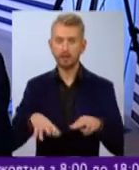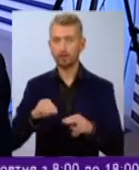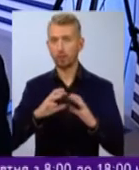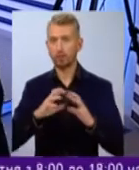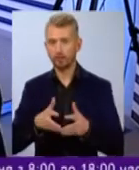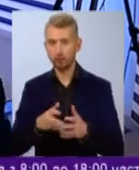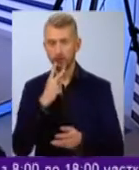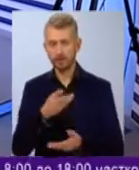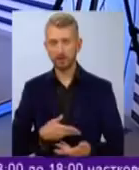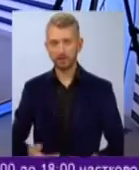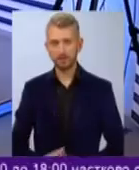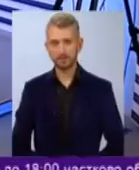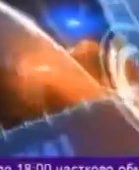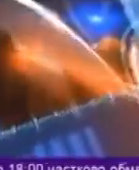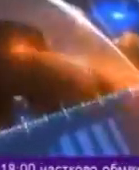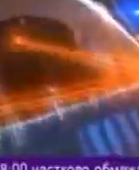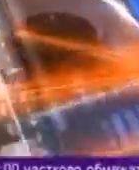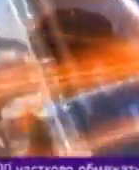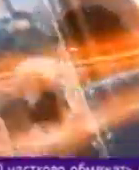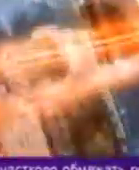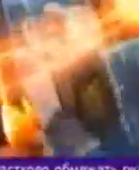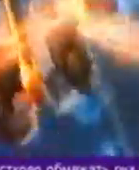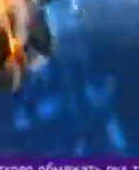Тож приєднуйтесь.